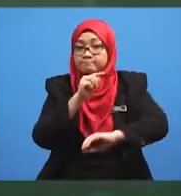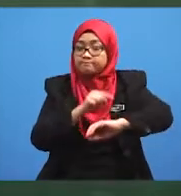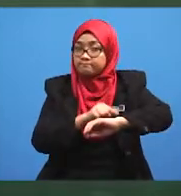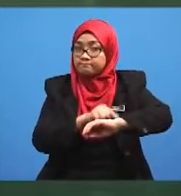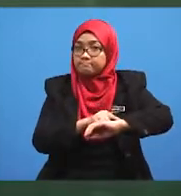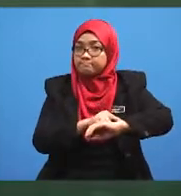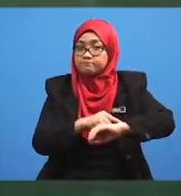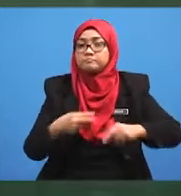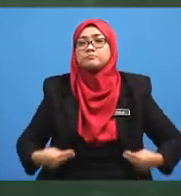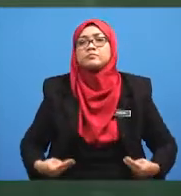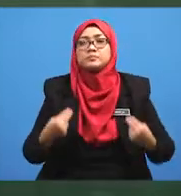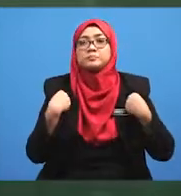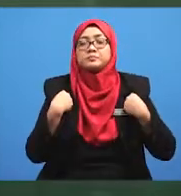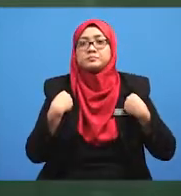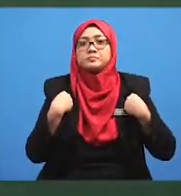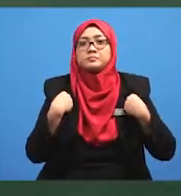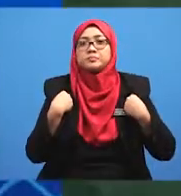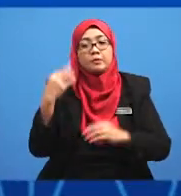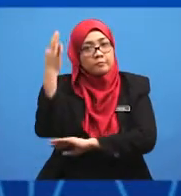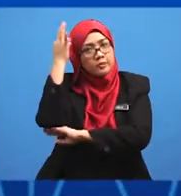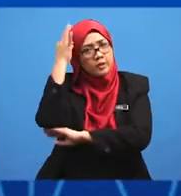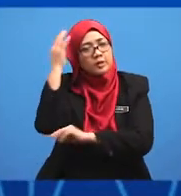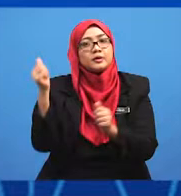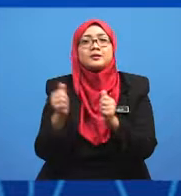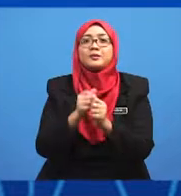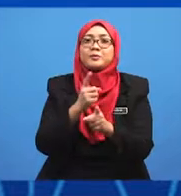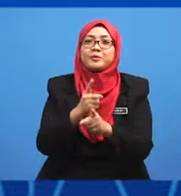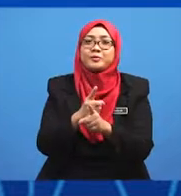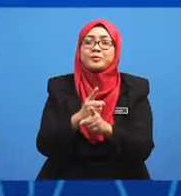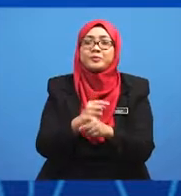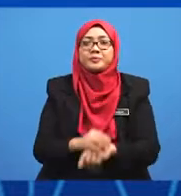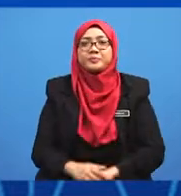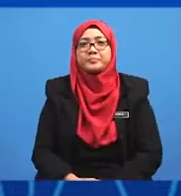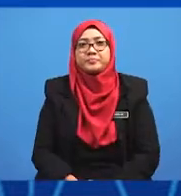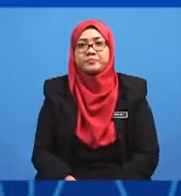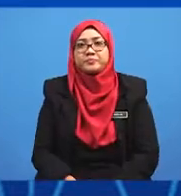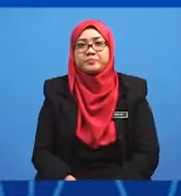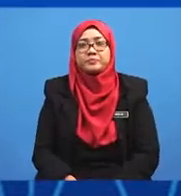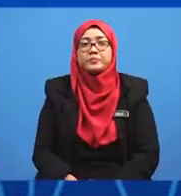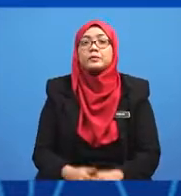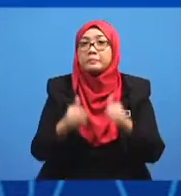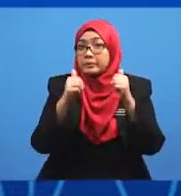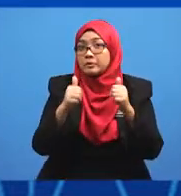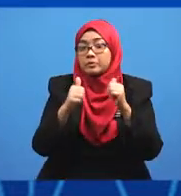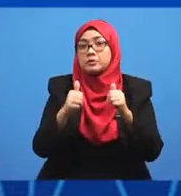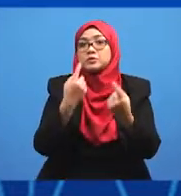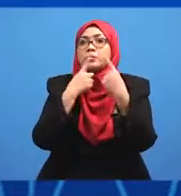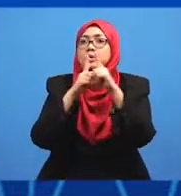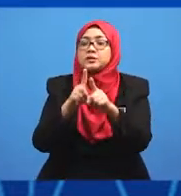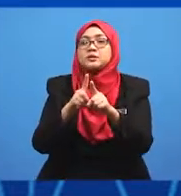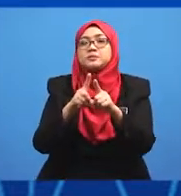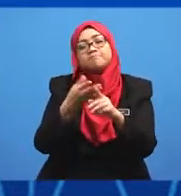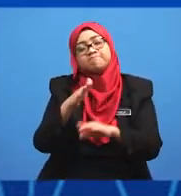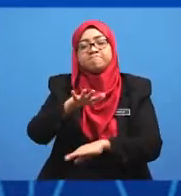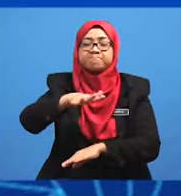tadi, fikir dengan teliti. Wah, hebatnya kamu. Bagus, jawapannya sederhana.